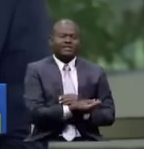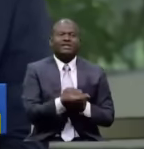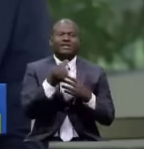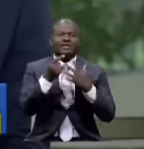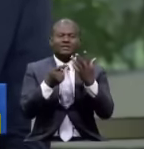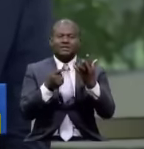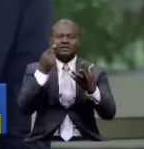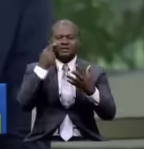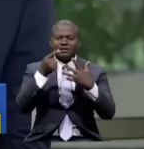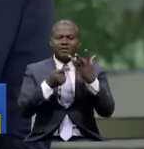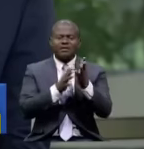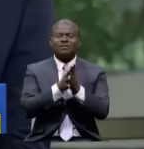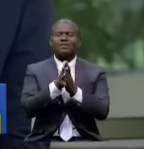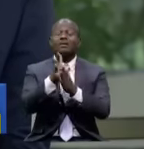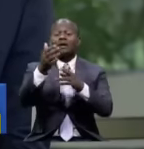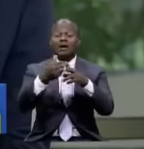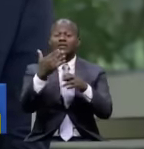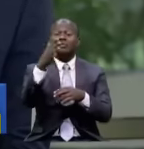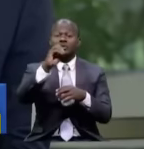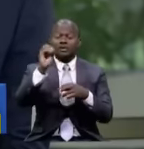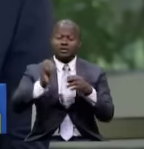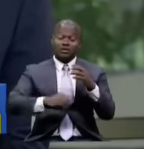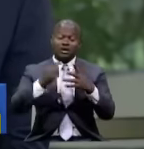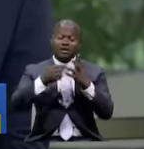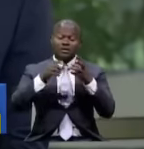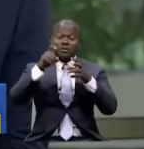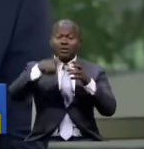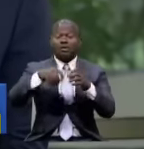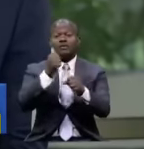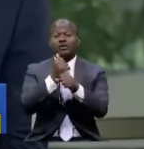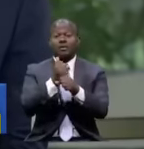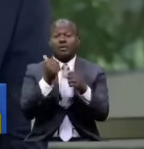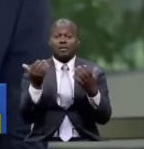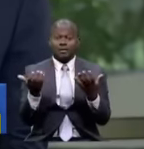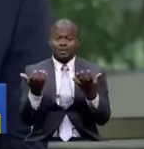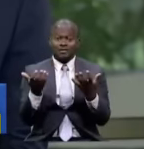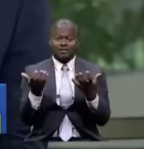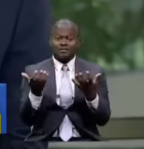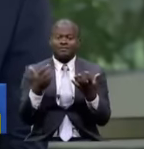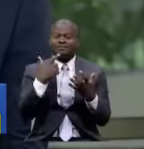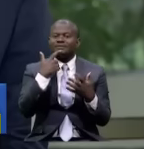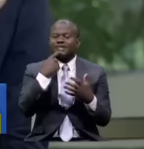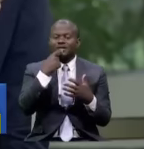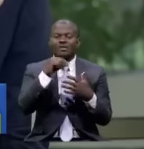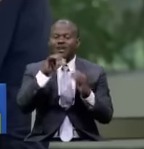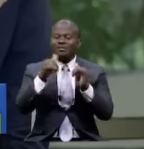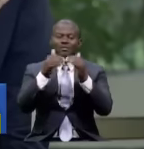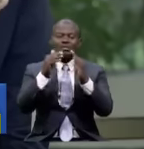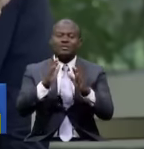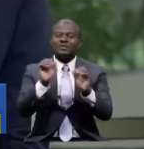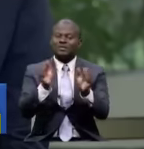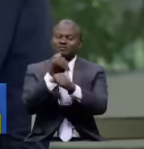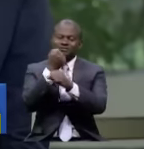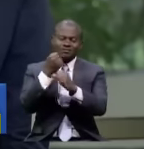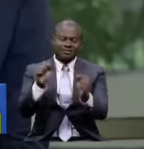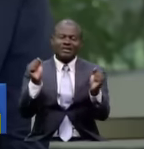ntaho uwo mukino wajya no ku gihugu ubwacyo ntaho cyagana n'uwo mukino ibyo ubwabyo nibyo bintu